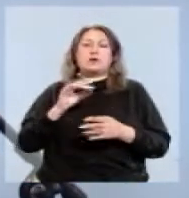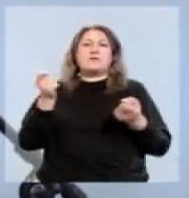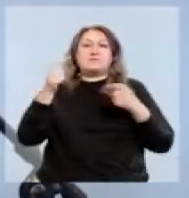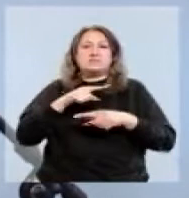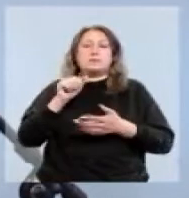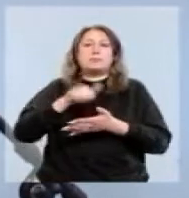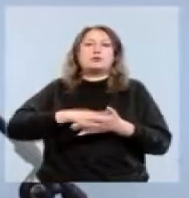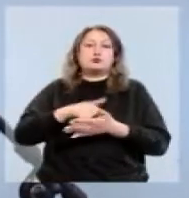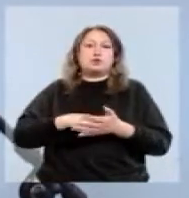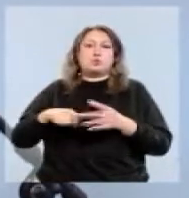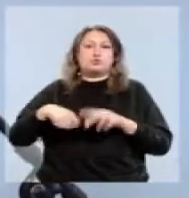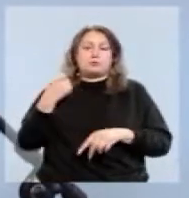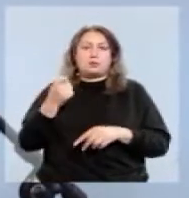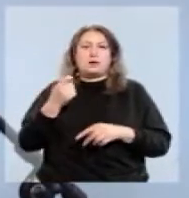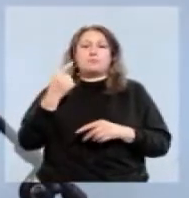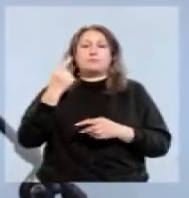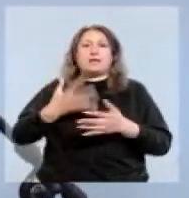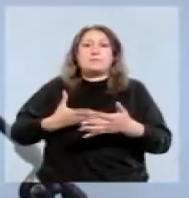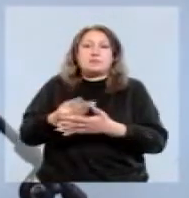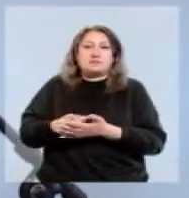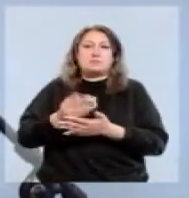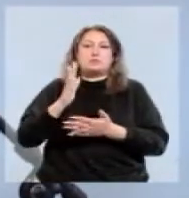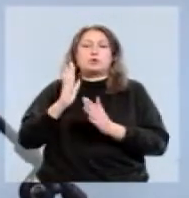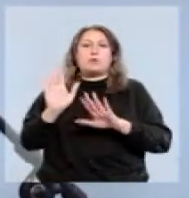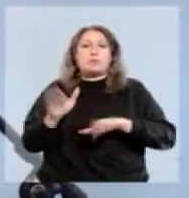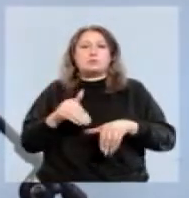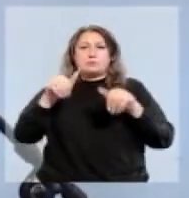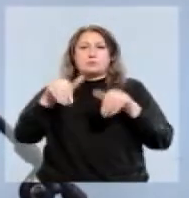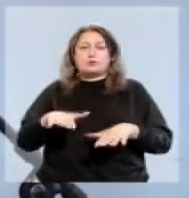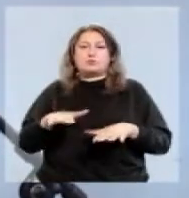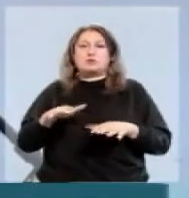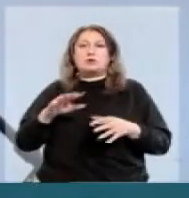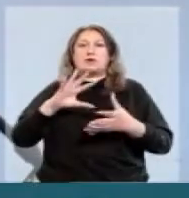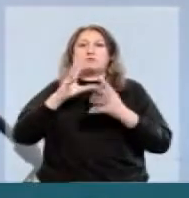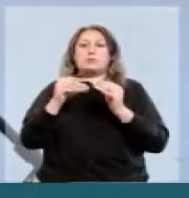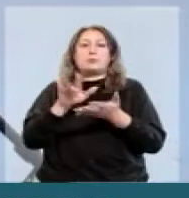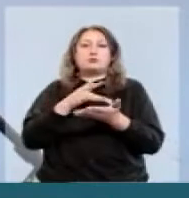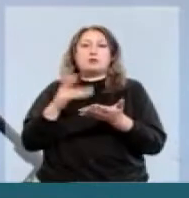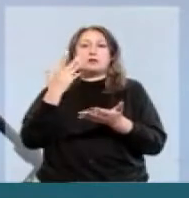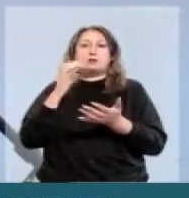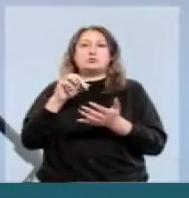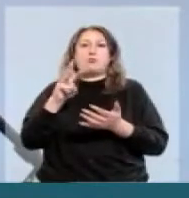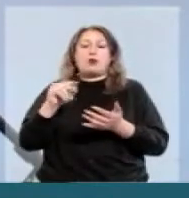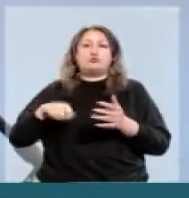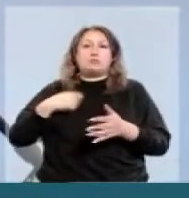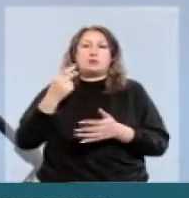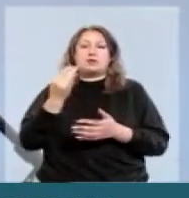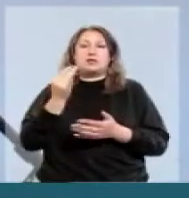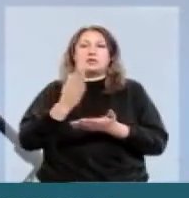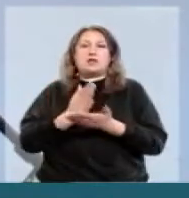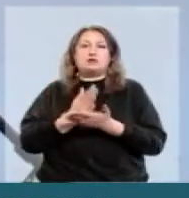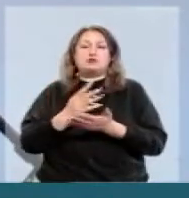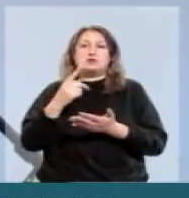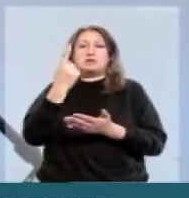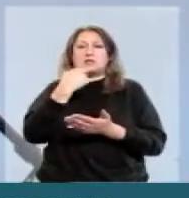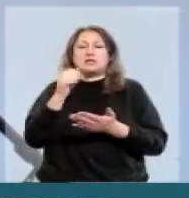14 кәсіпкерлік нысанда зардап шекті, келтірілген залалды өтеу бағытында жұмыстар жүргізіліп жатыр. Шығын сомасы анықталғаннан кейін және кәсіпкердің